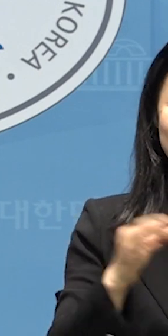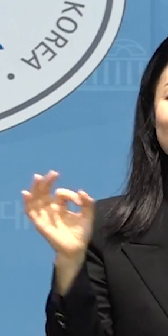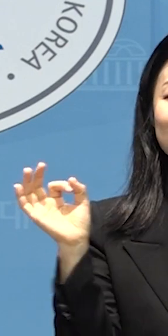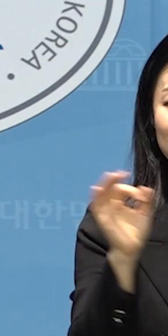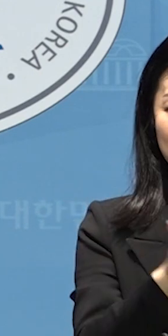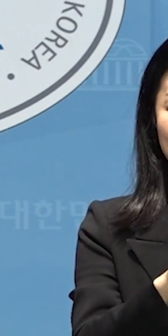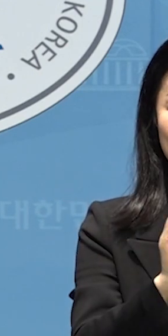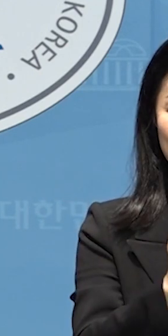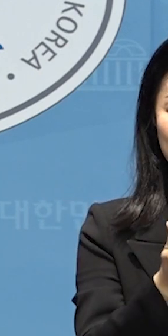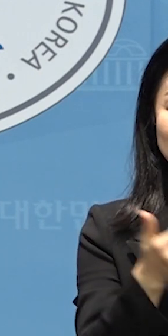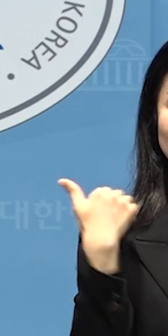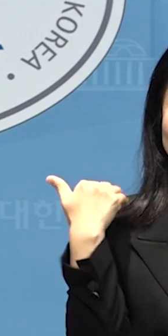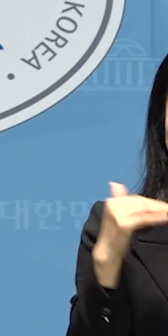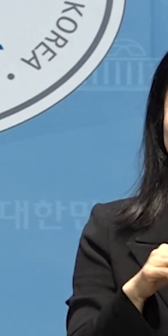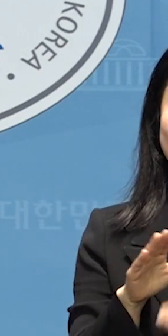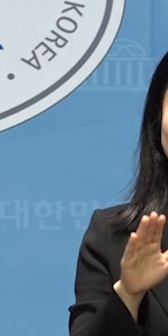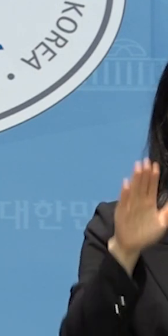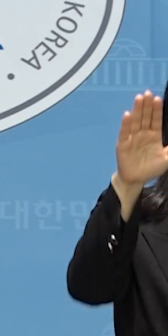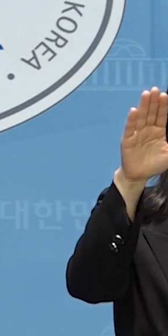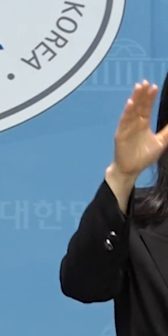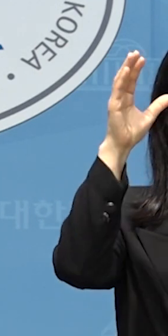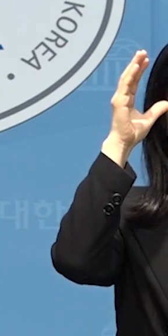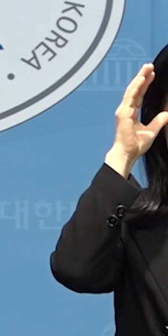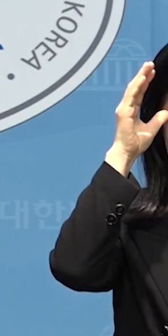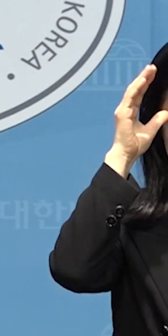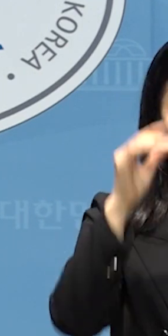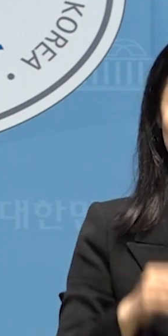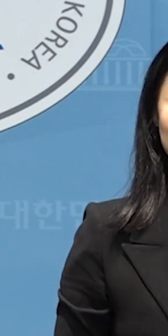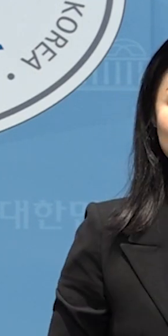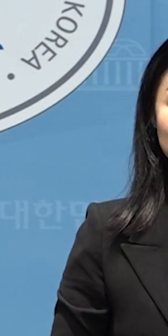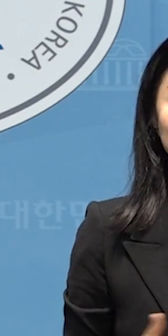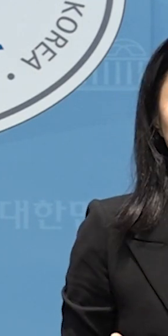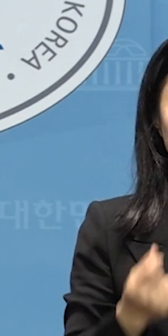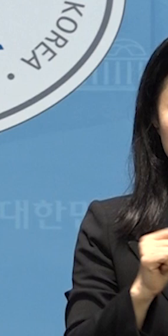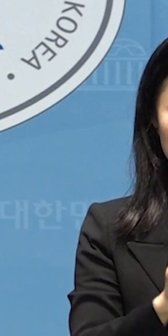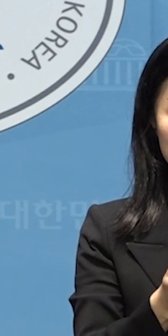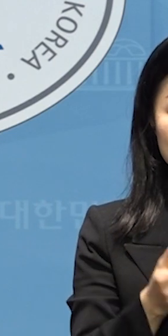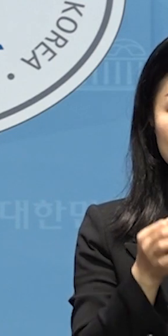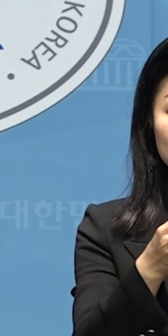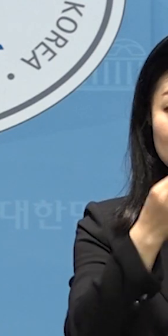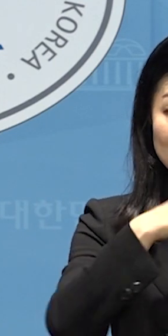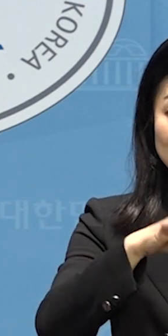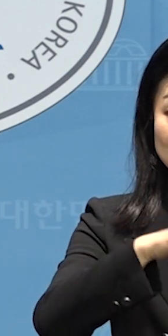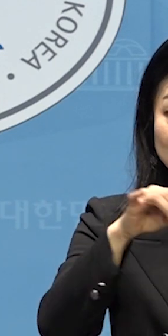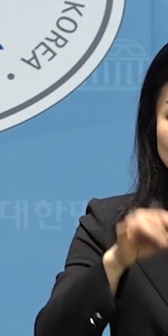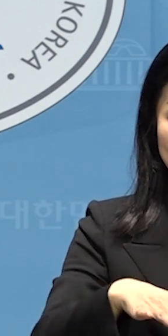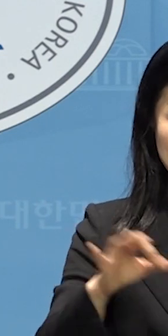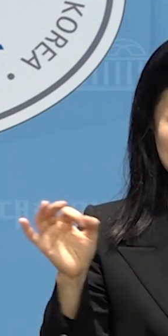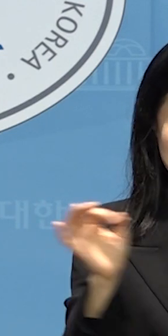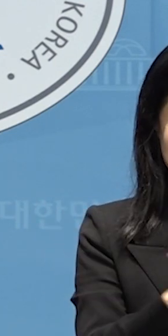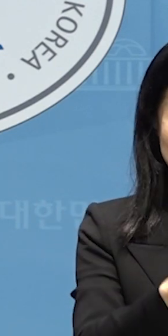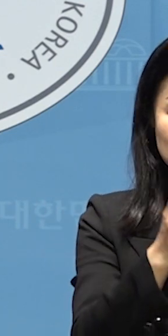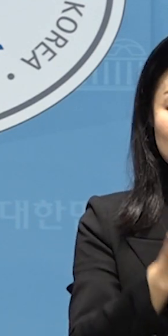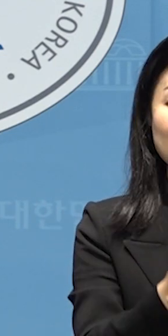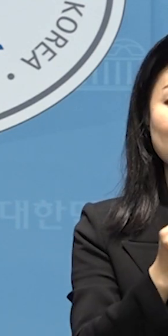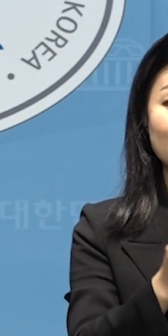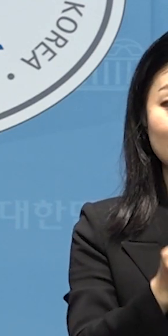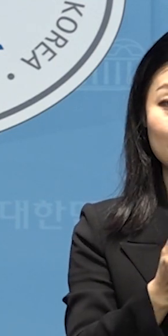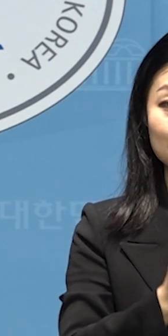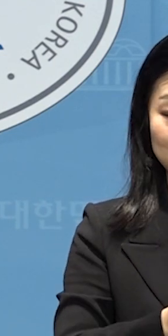증시가 다시 살아날 수 있기를 기대해봅니다 조속 금투 지 입법 절차를 밟아야